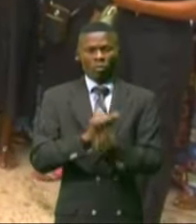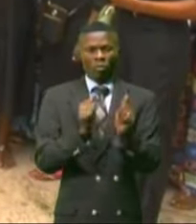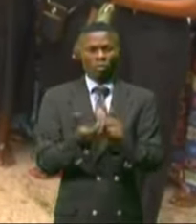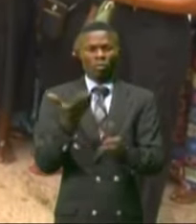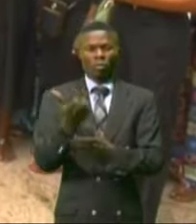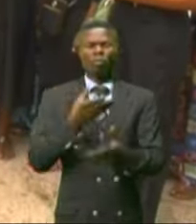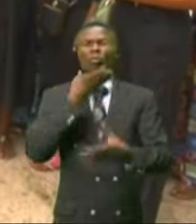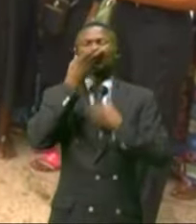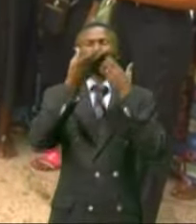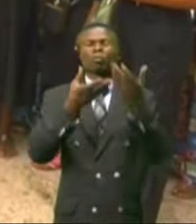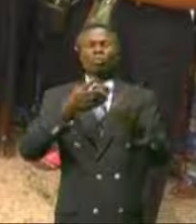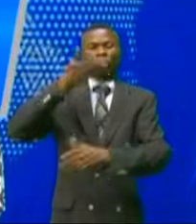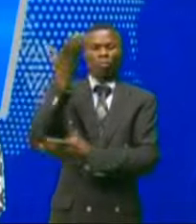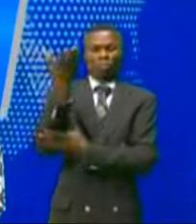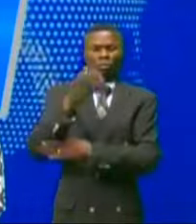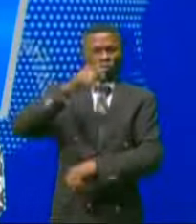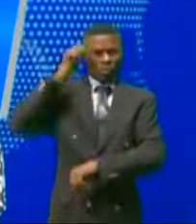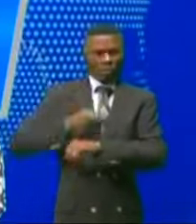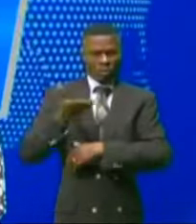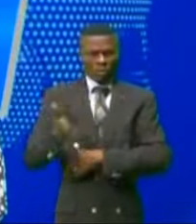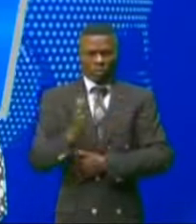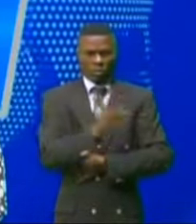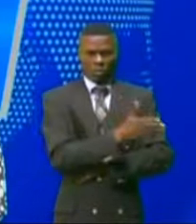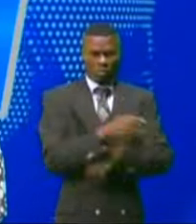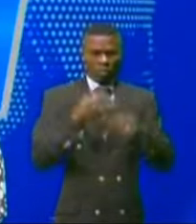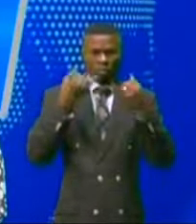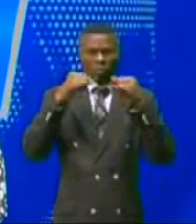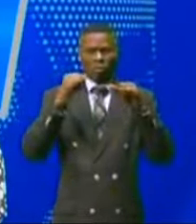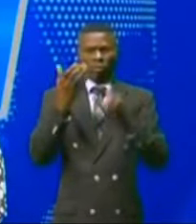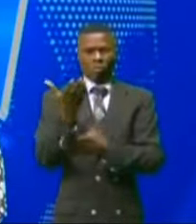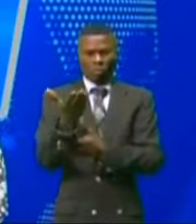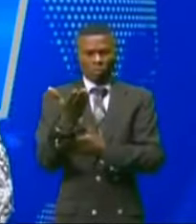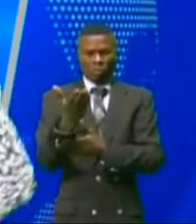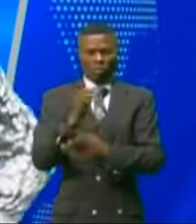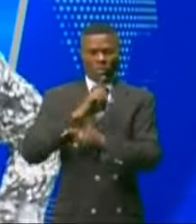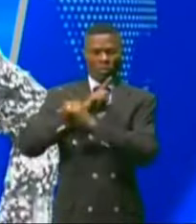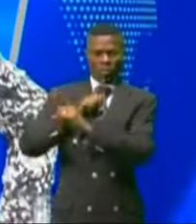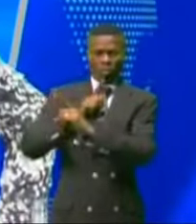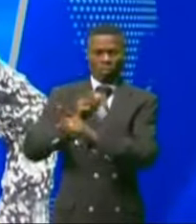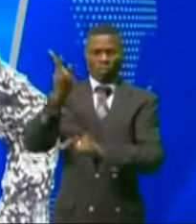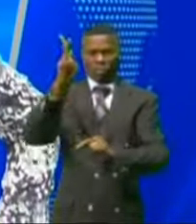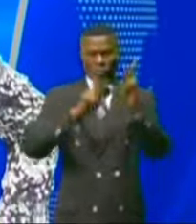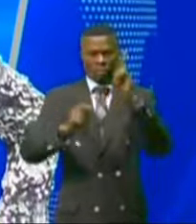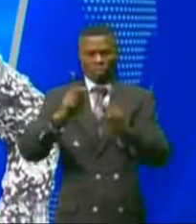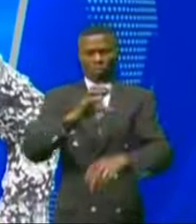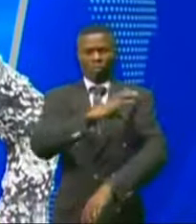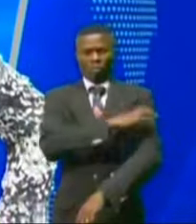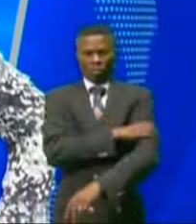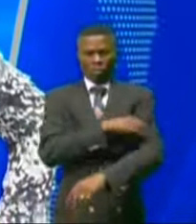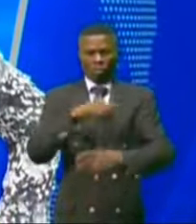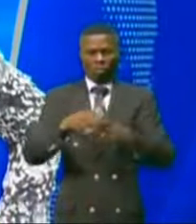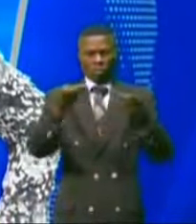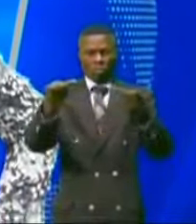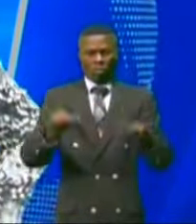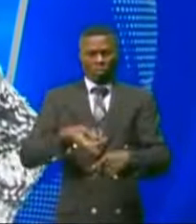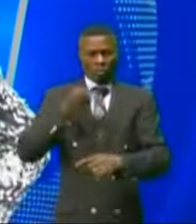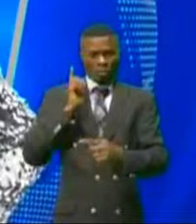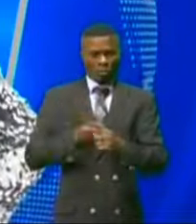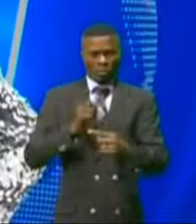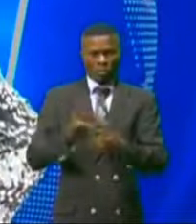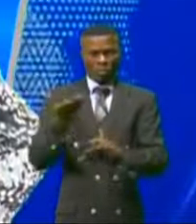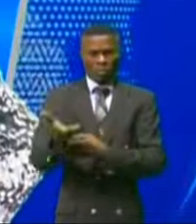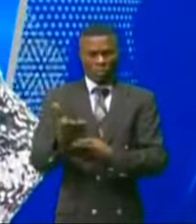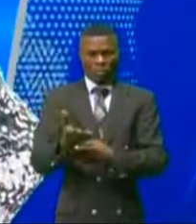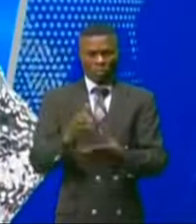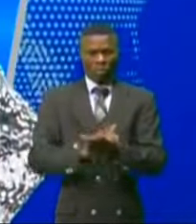crie justice. Actualité oblige, protéger la population civile dans des zones lacustres, notamment